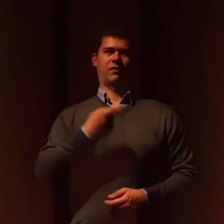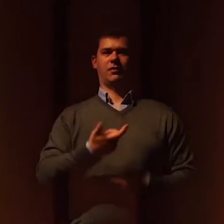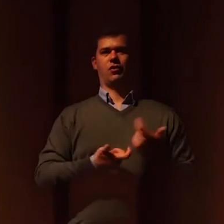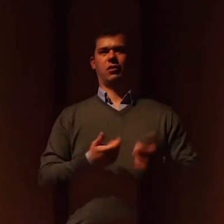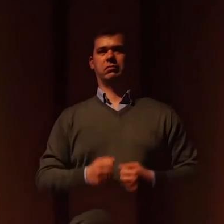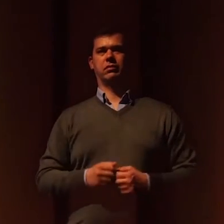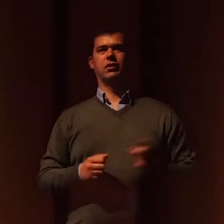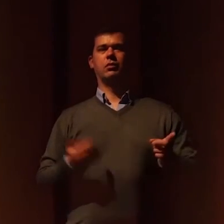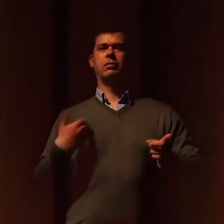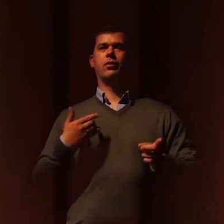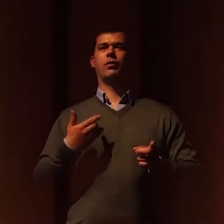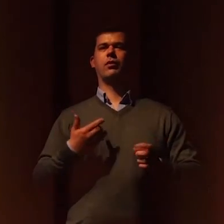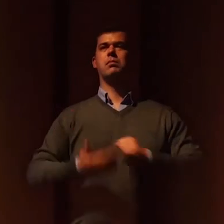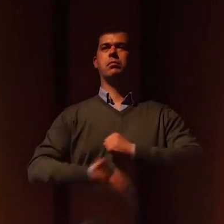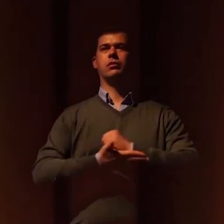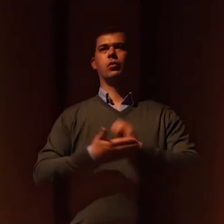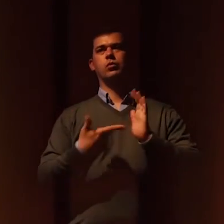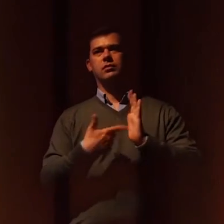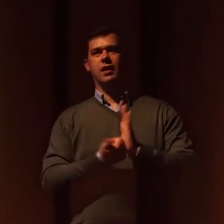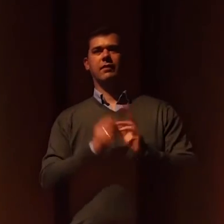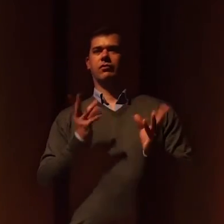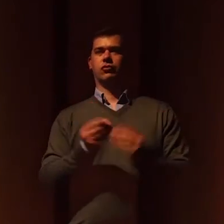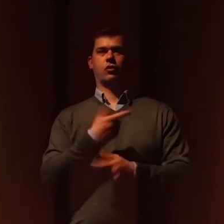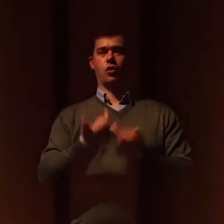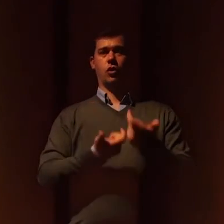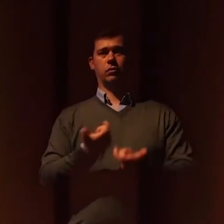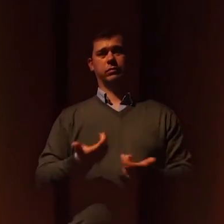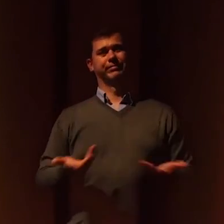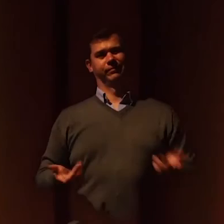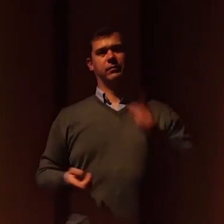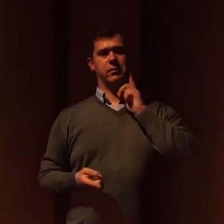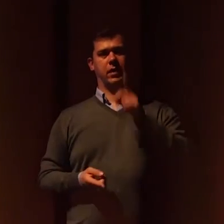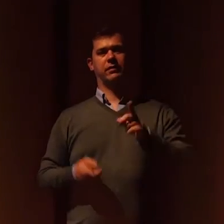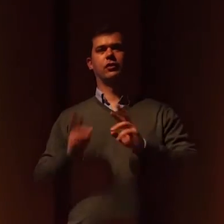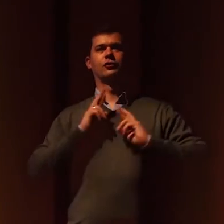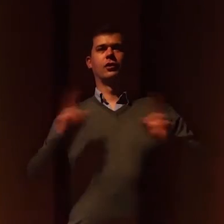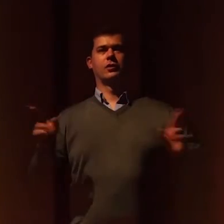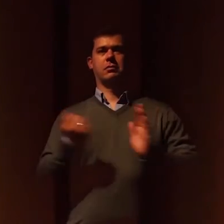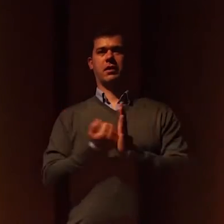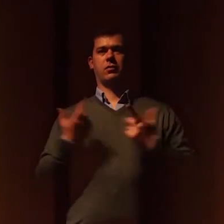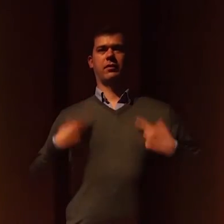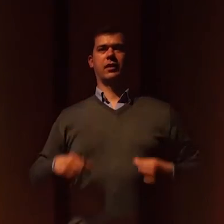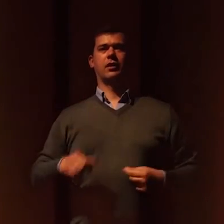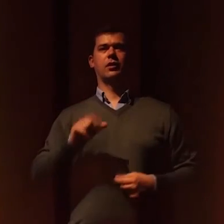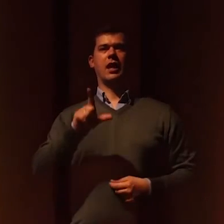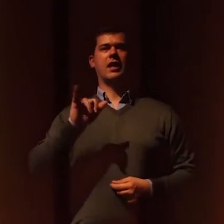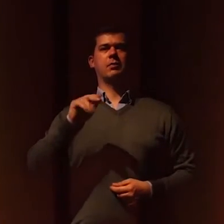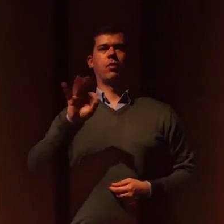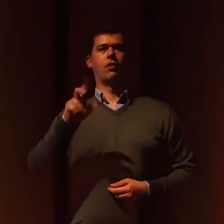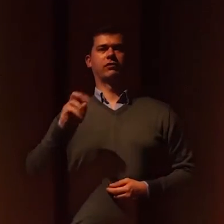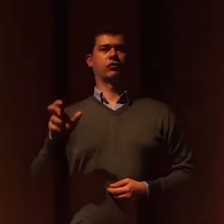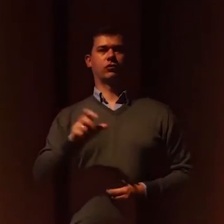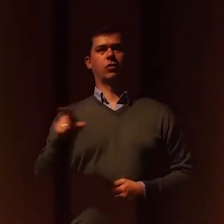ustawa o wdrożeniu w ogó nie obejmuje wszystkich wymiarów to wielokrotnie rzeczniczka Praw Obywatelskich jeszcze profes Lipowicz o tym